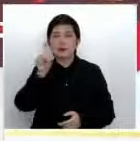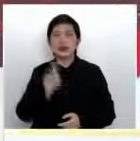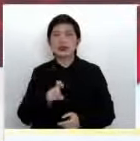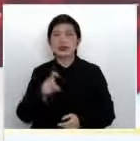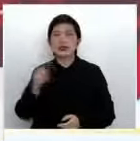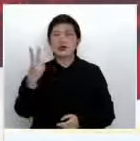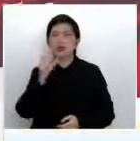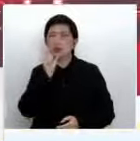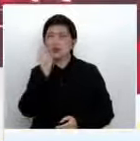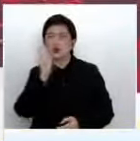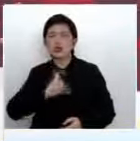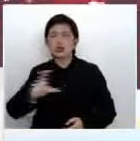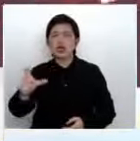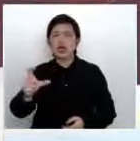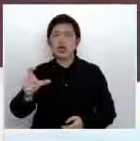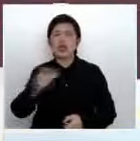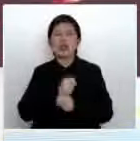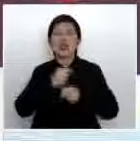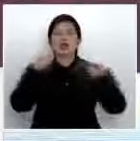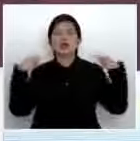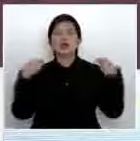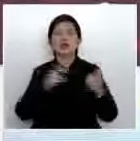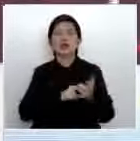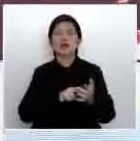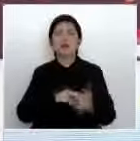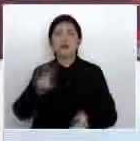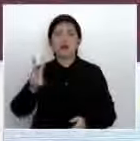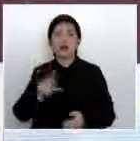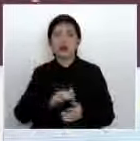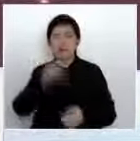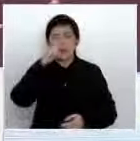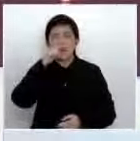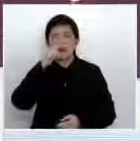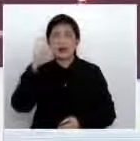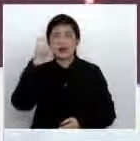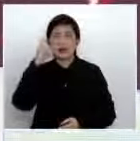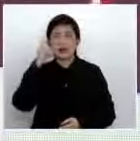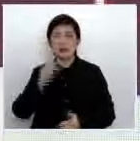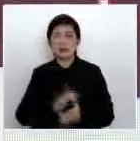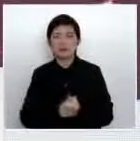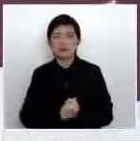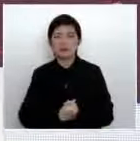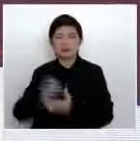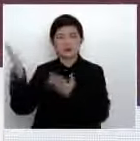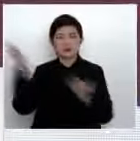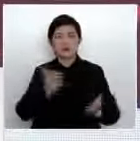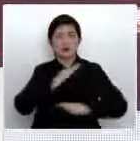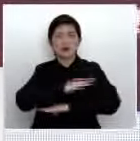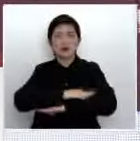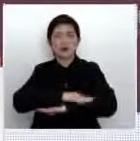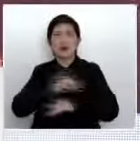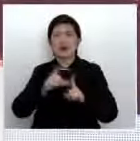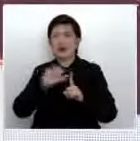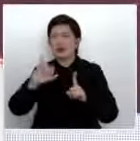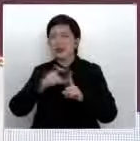gubernur nomor urut 2 bapak dhma pongrekun kami persilakan panelis Dr Didik suharyanto